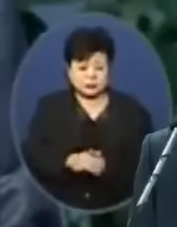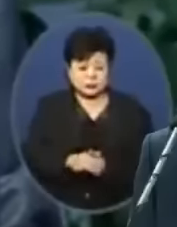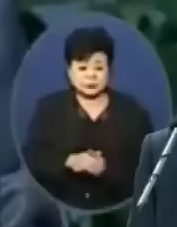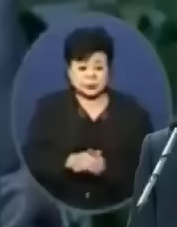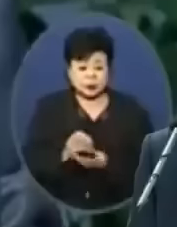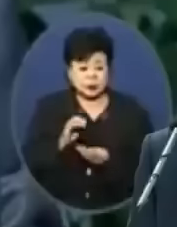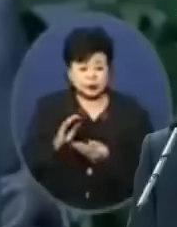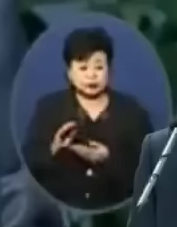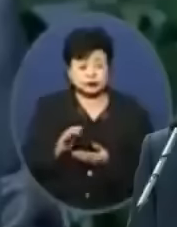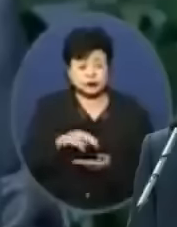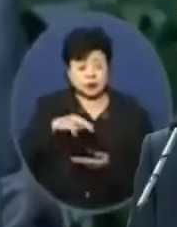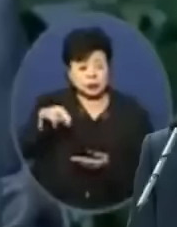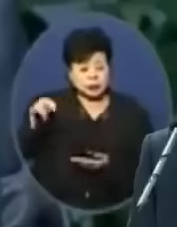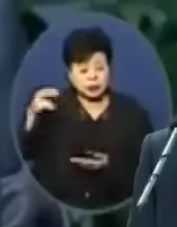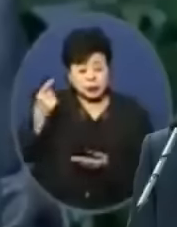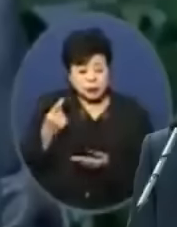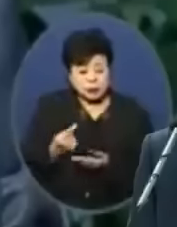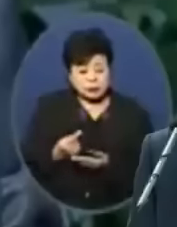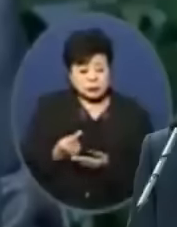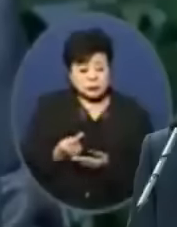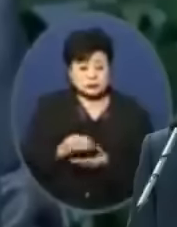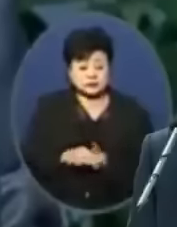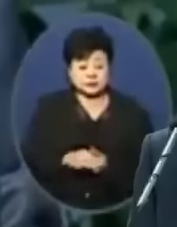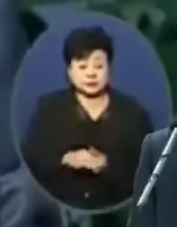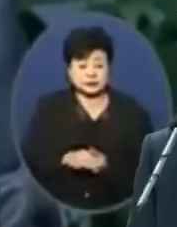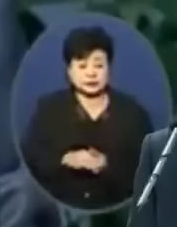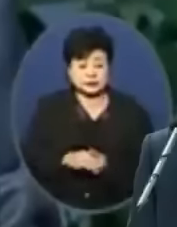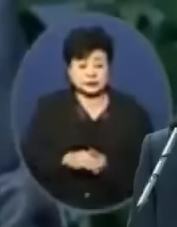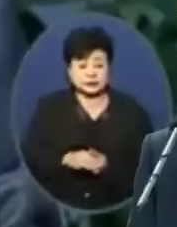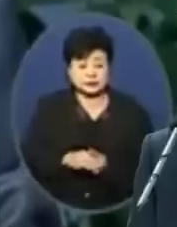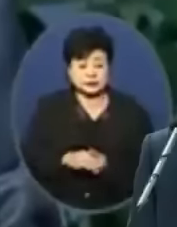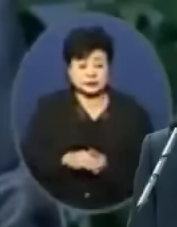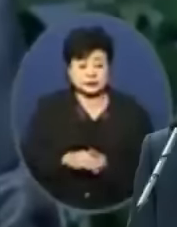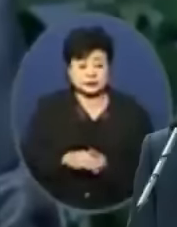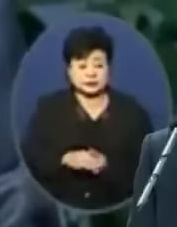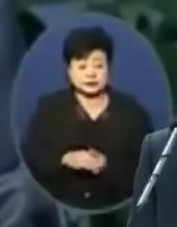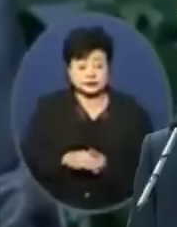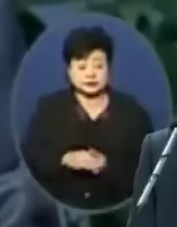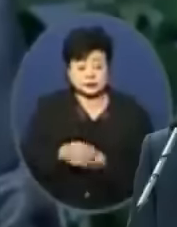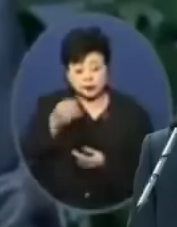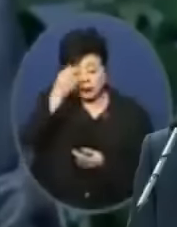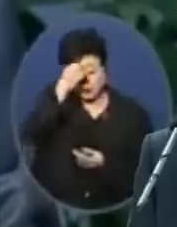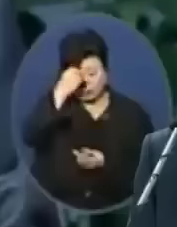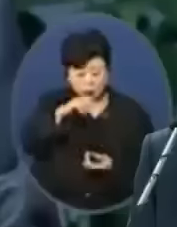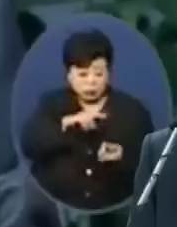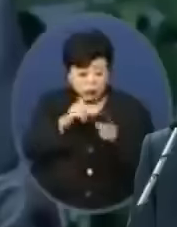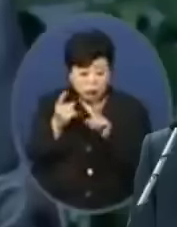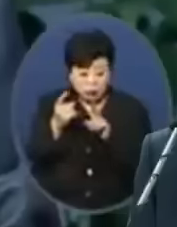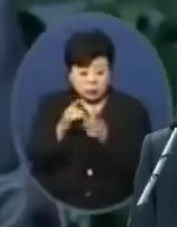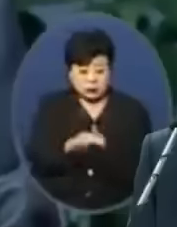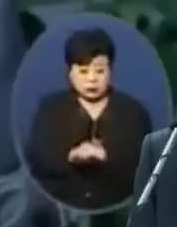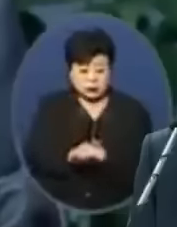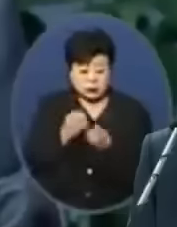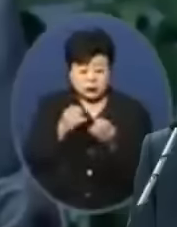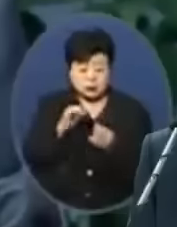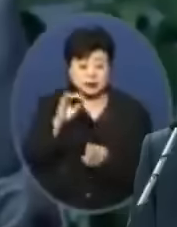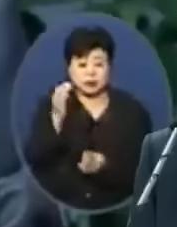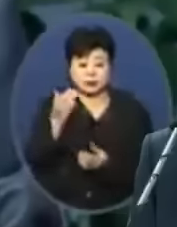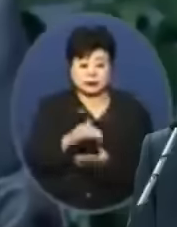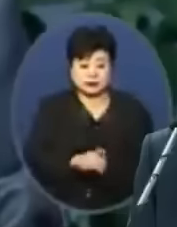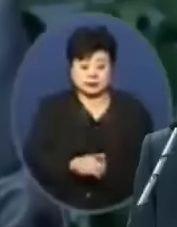몇 시간을 졸도를 하고 드러누워 있었는지 모르는데 이 사람 그 졸도에서 깨어나서 새 사람이